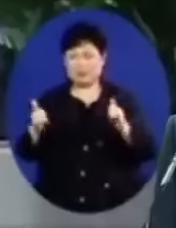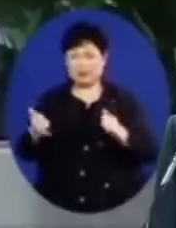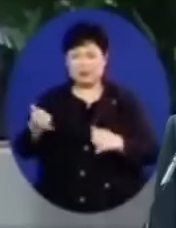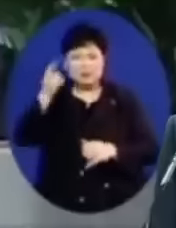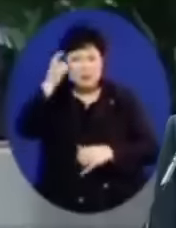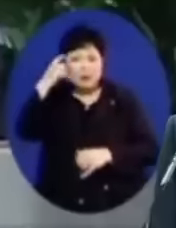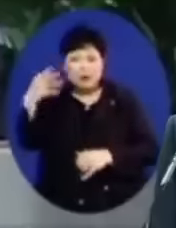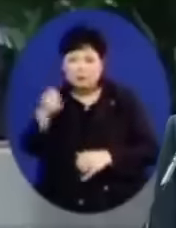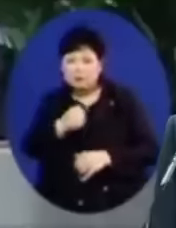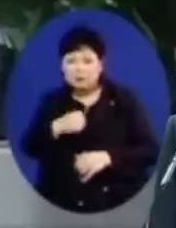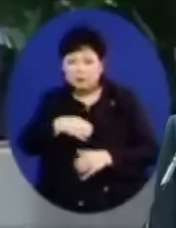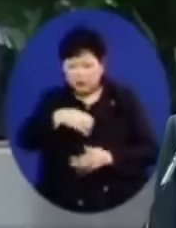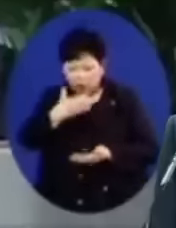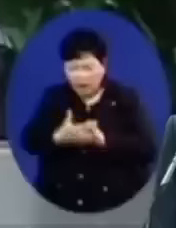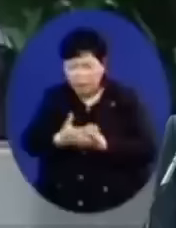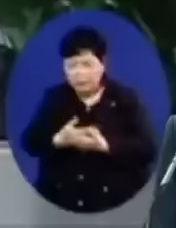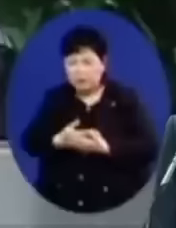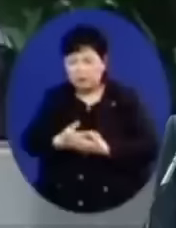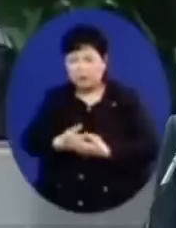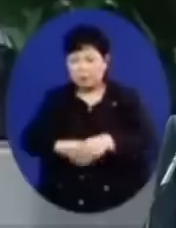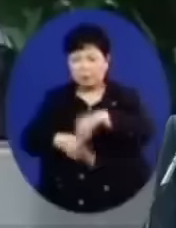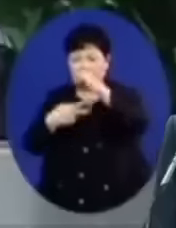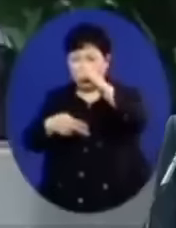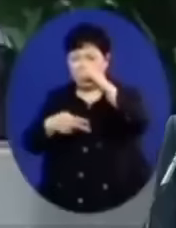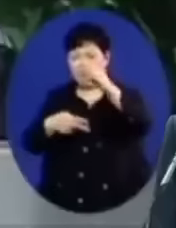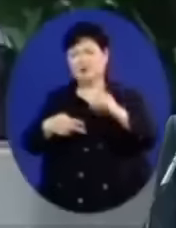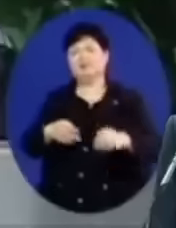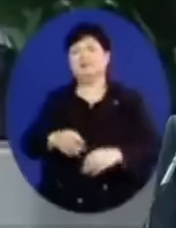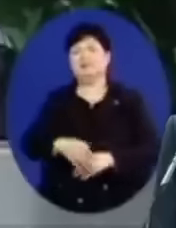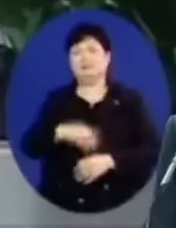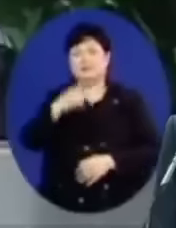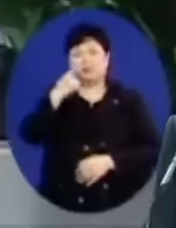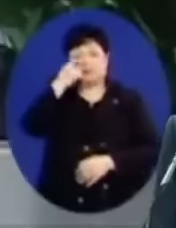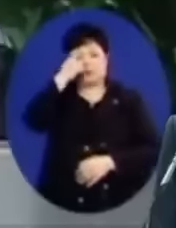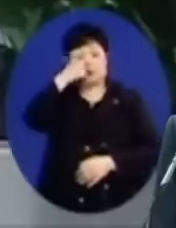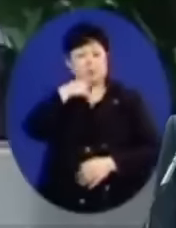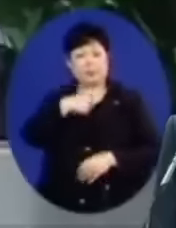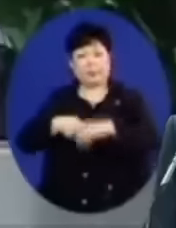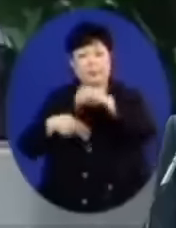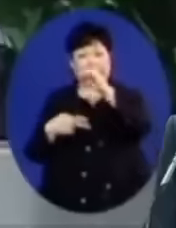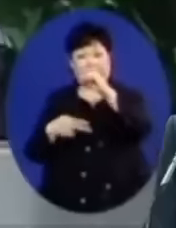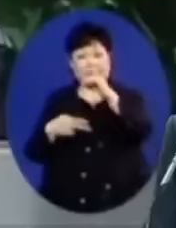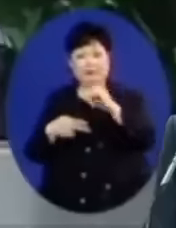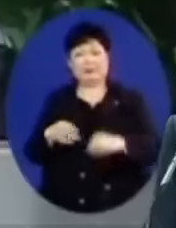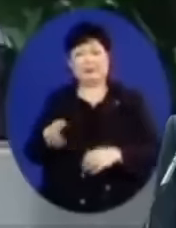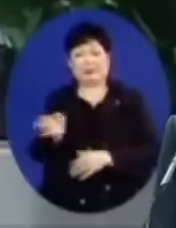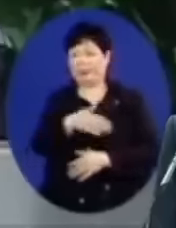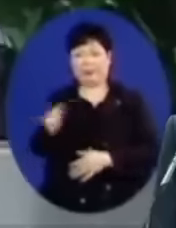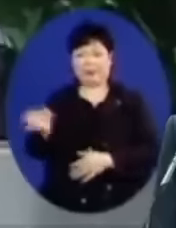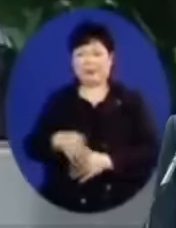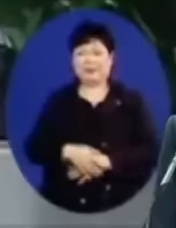그렇게 생각하지 감동은 하나도 안 하고 눈물은 한 방울도 안 흐르고